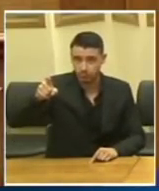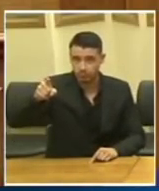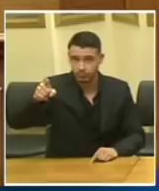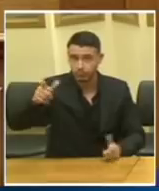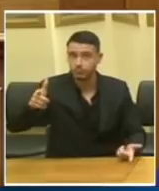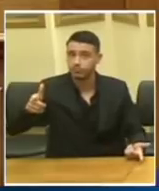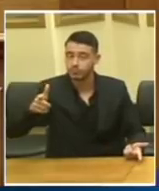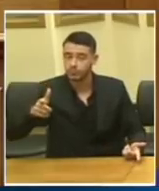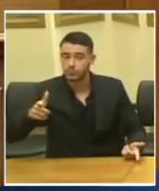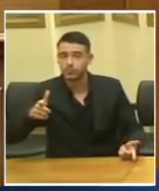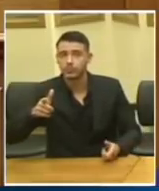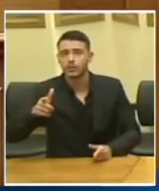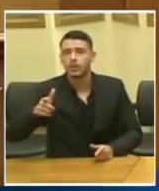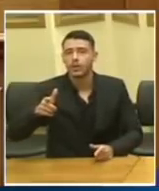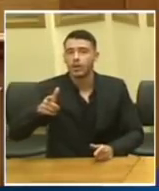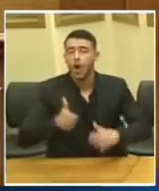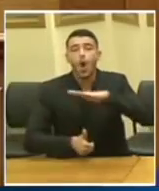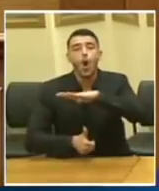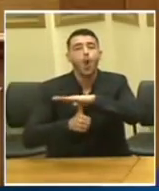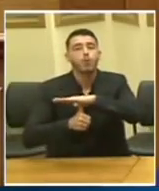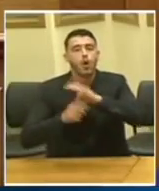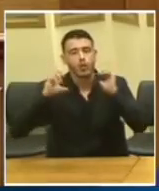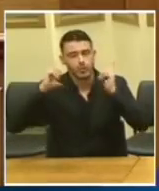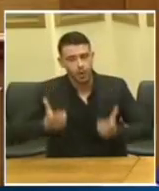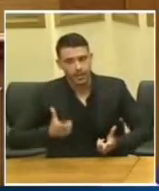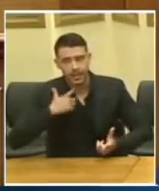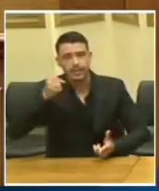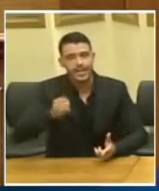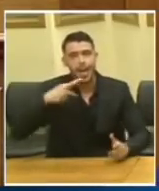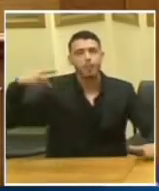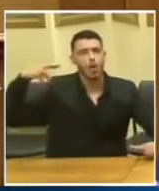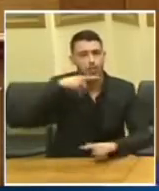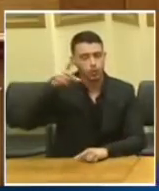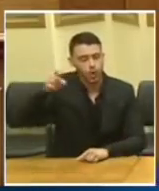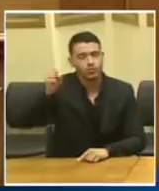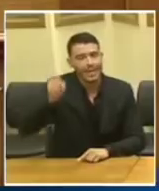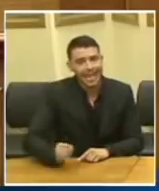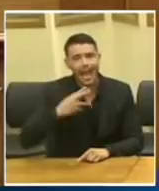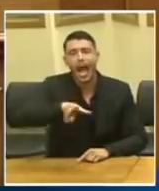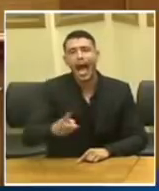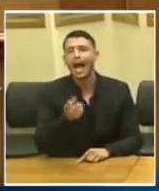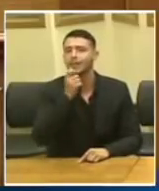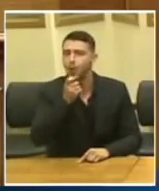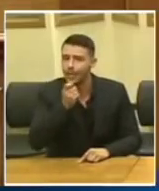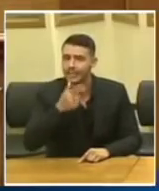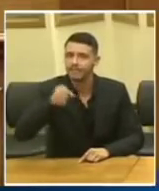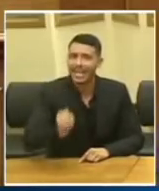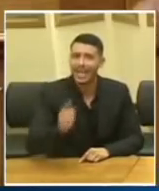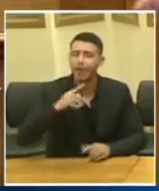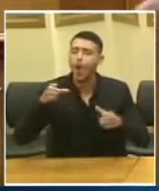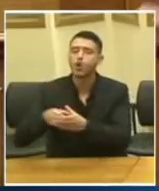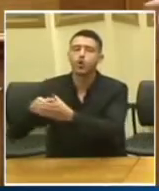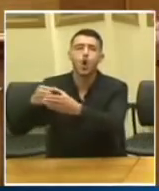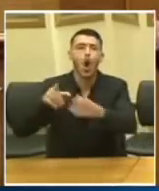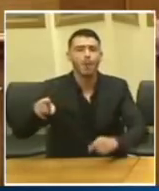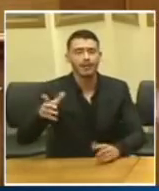Γκρουεύσκι, όσο και ο κύριος Ιβανό, όσο και οι άλλοι συναυτό εθνικιστές, λένε ακριβώς